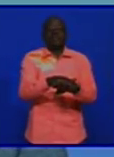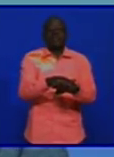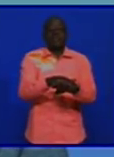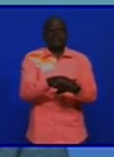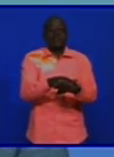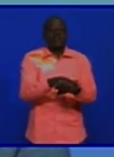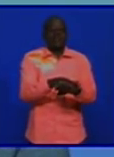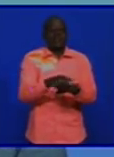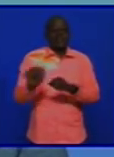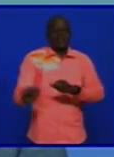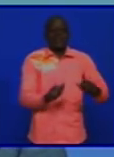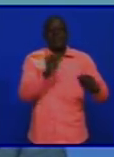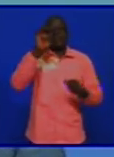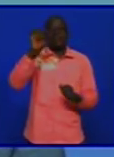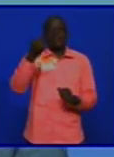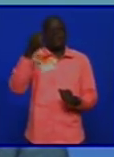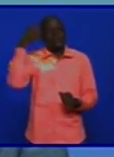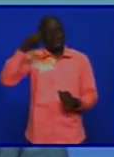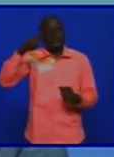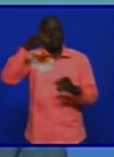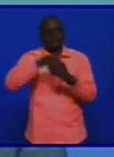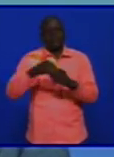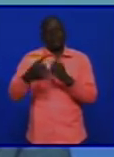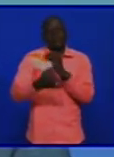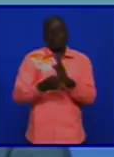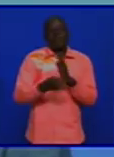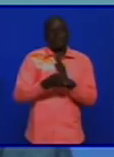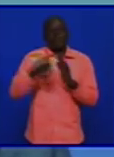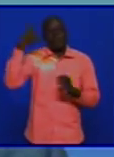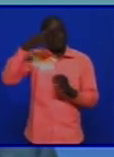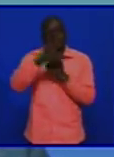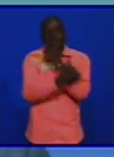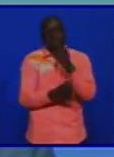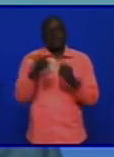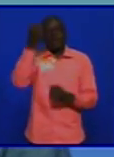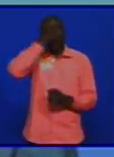des activités minières dans les économies des pays africains. Cette année, nous avons voulu